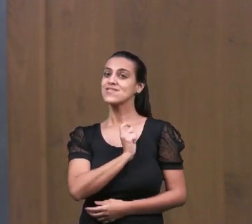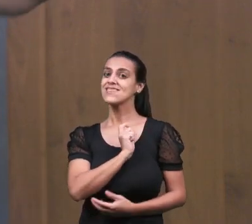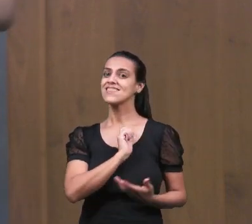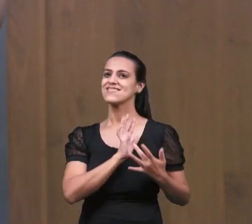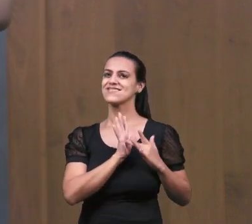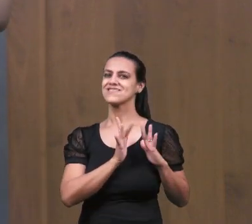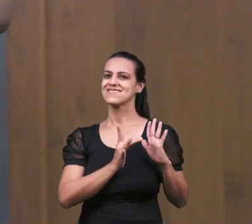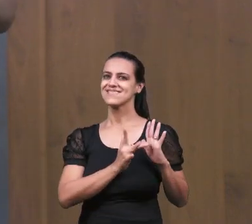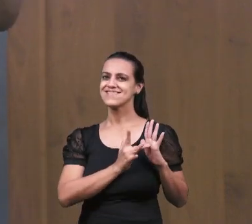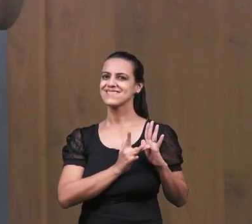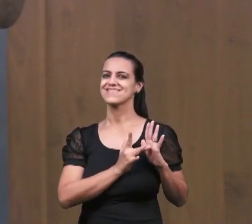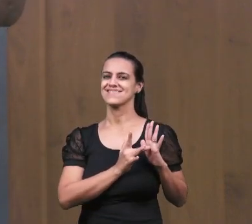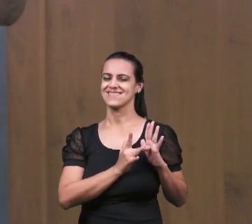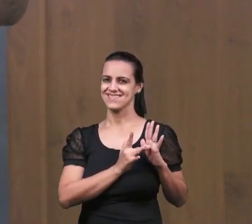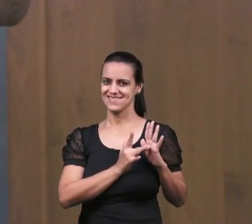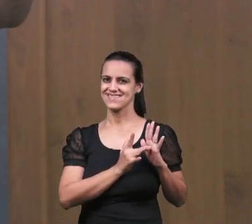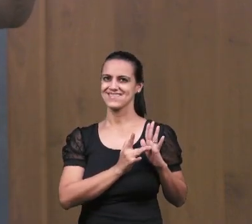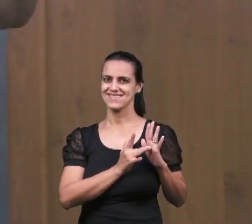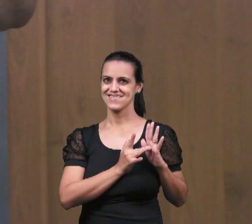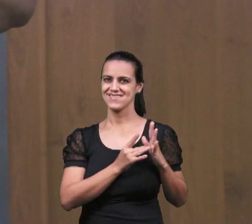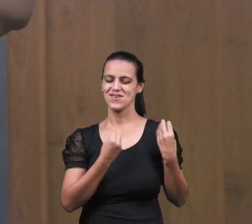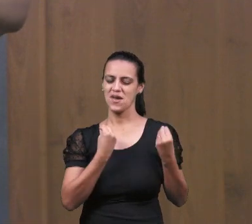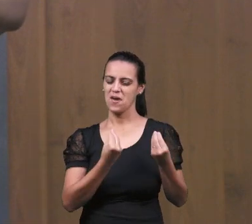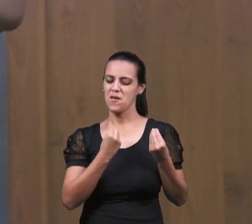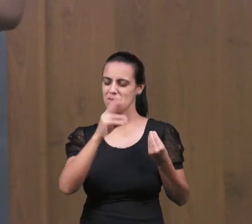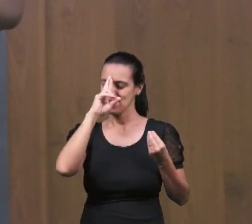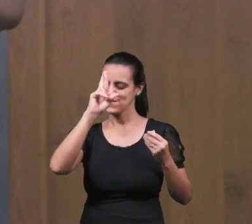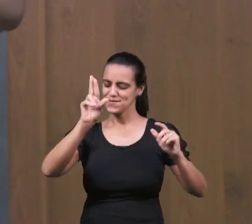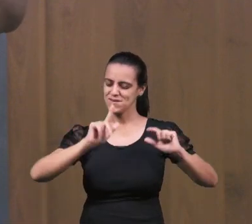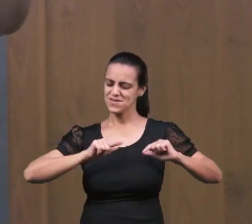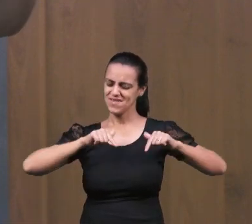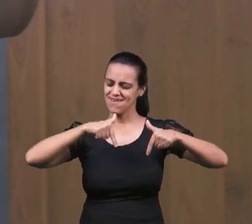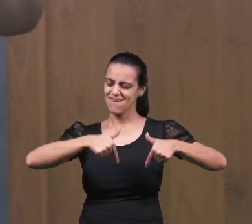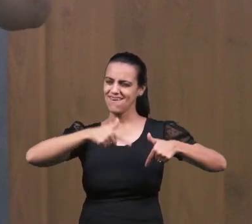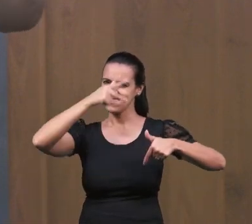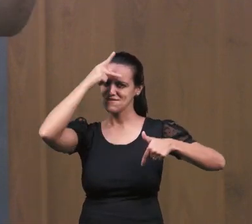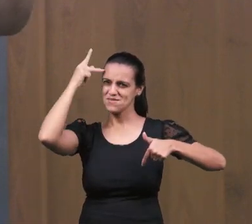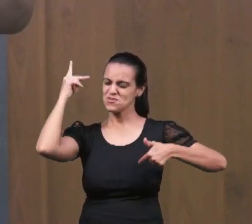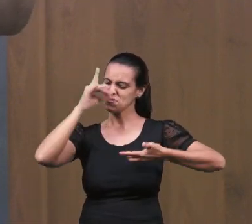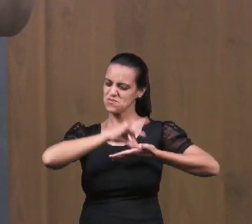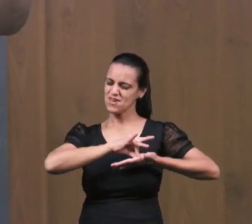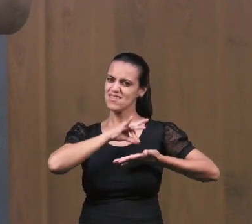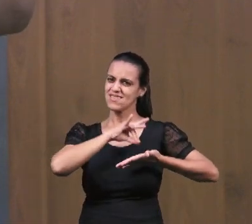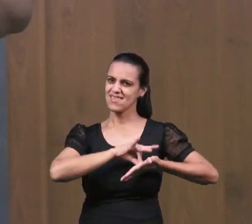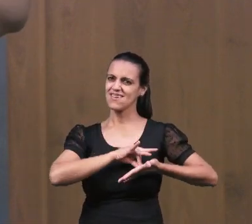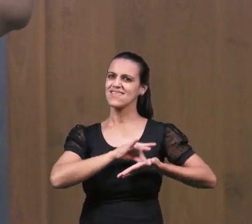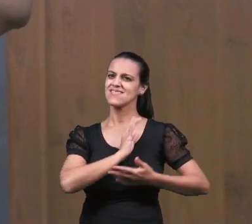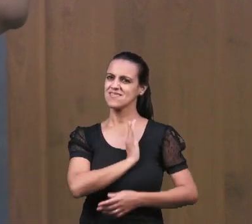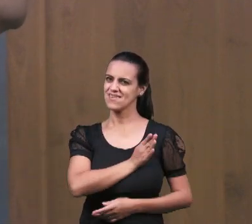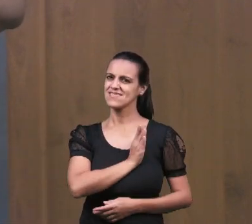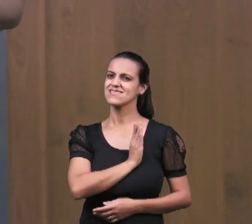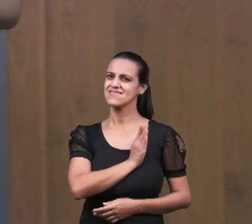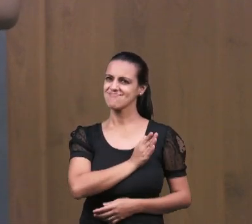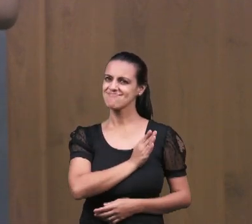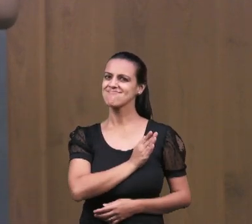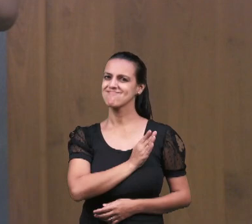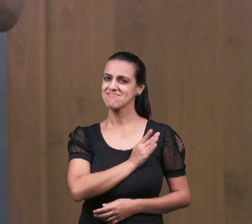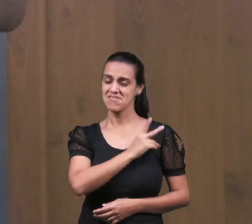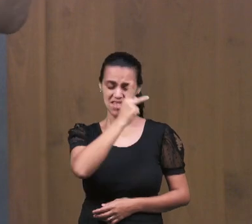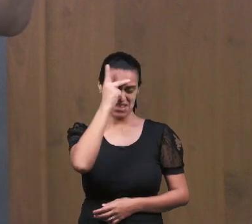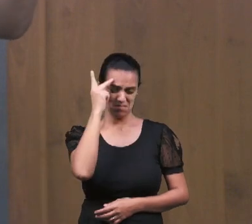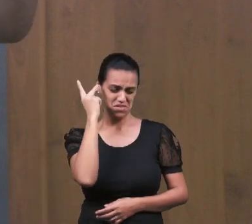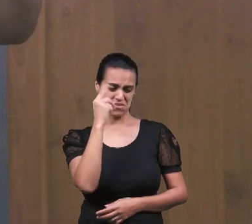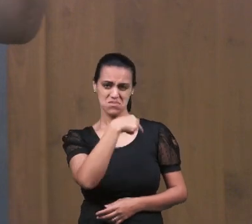pour habiter avec le Seigneur au ciel. Nous ne serons pas esclaves dans ce monde. Nous avons Jésus dans le cœur. Voyez ce que Dieu